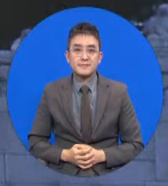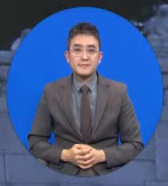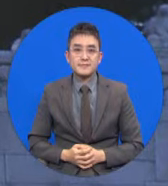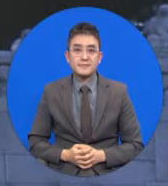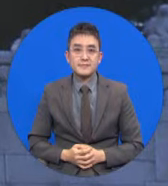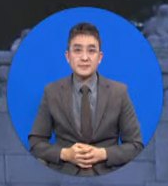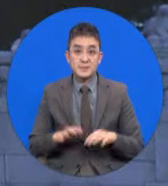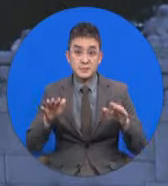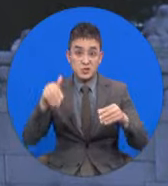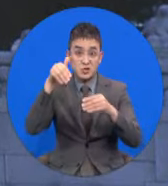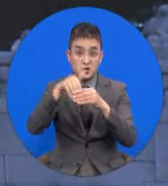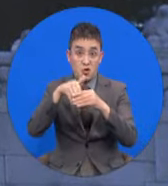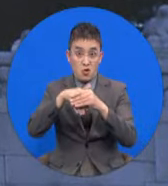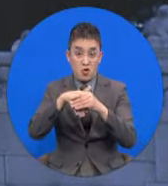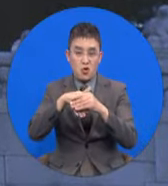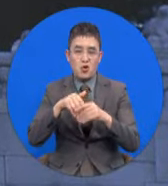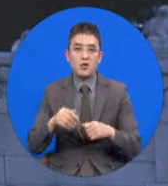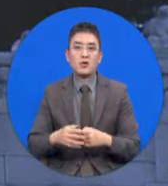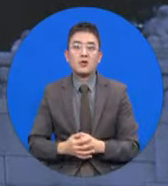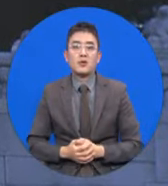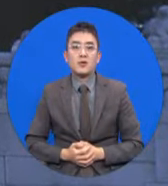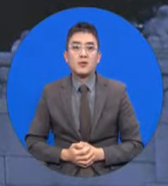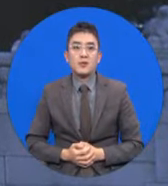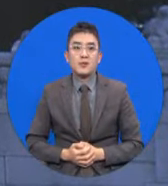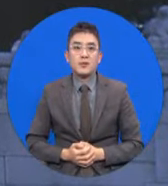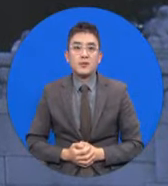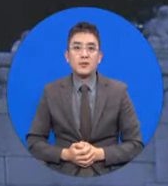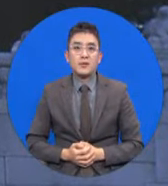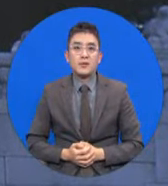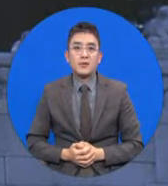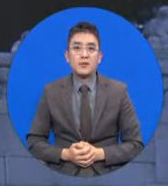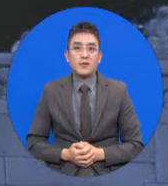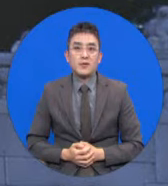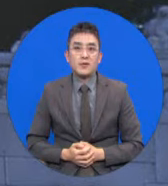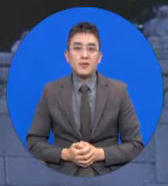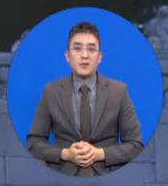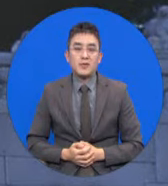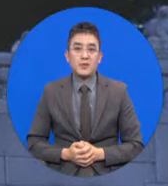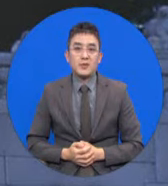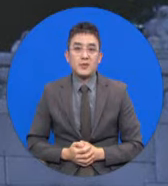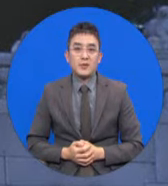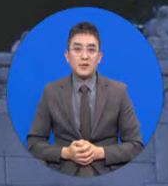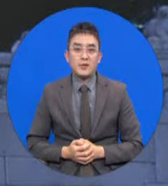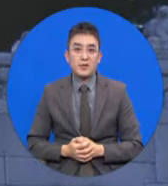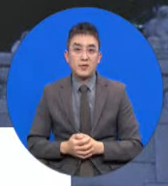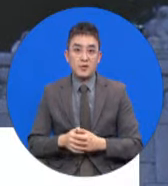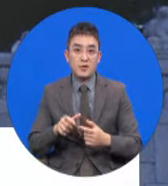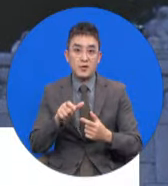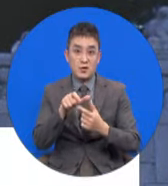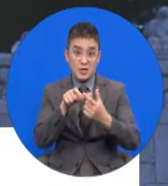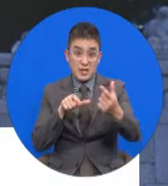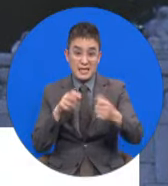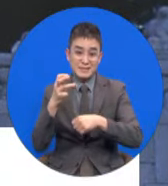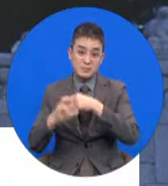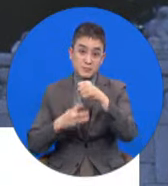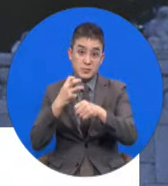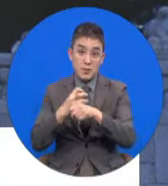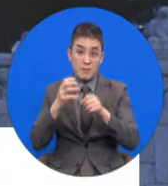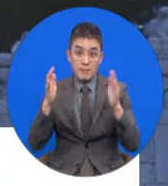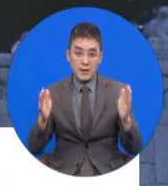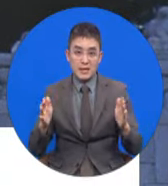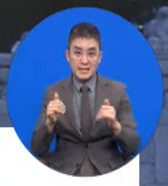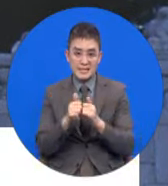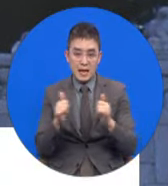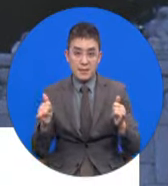네, 이번 총선에는 말씀드렸던 것처럼 30여 만의 수검표가 도입됐습니다. 사람이 일일이 투표지가 이상이